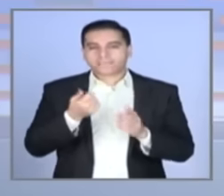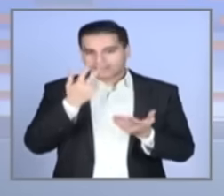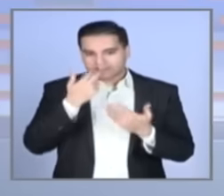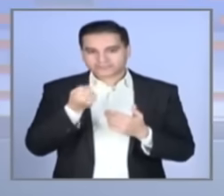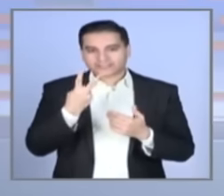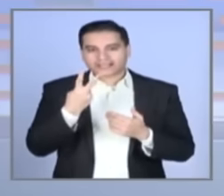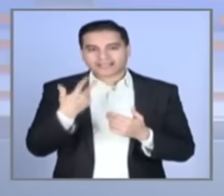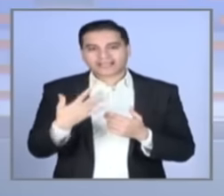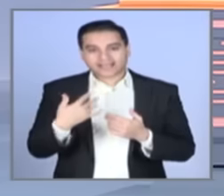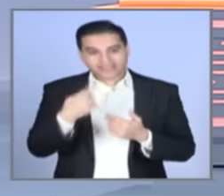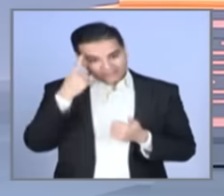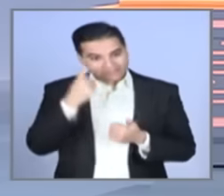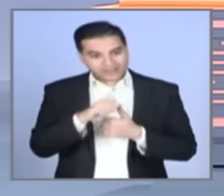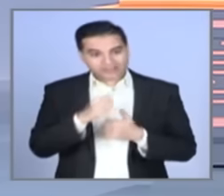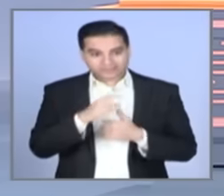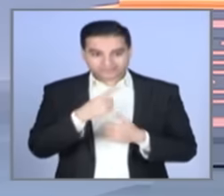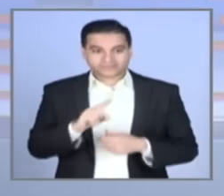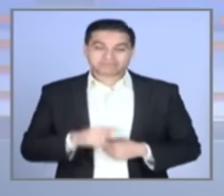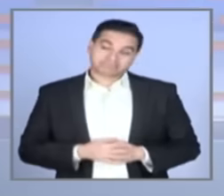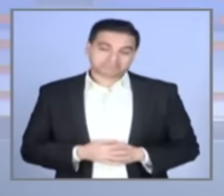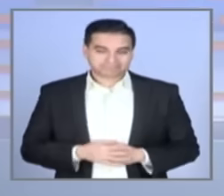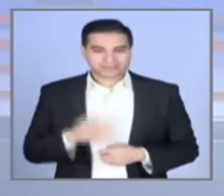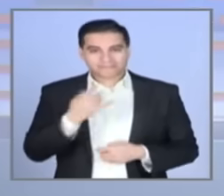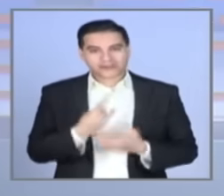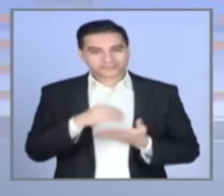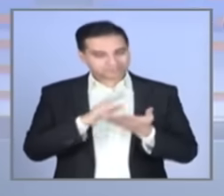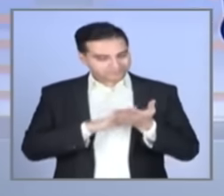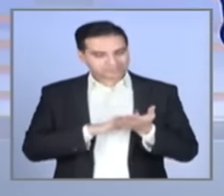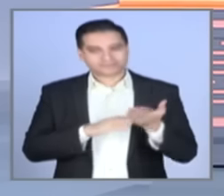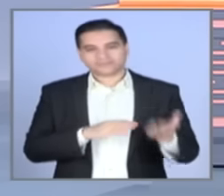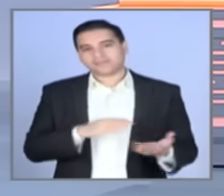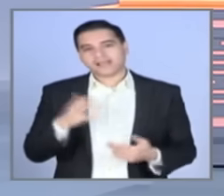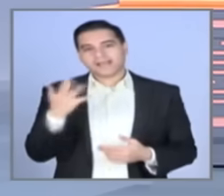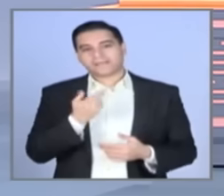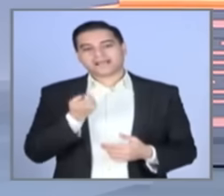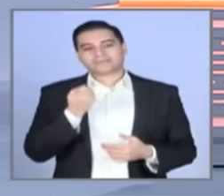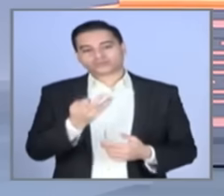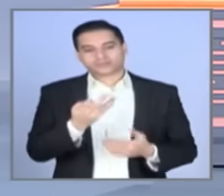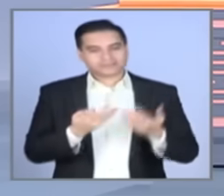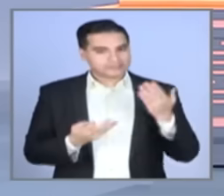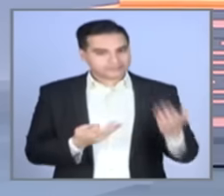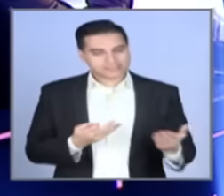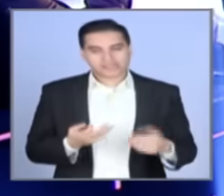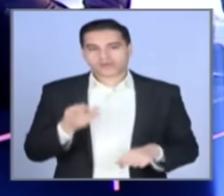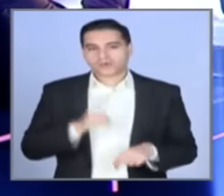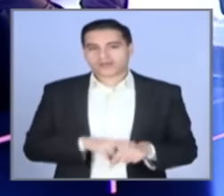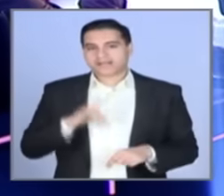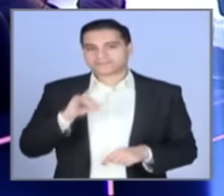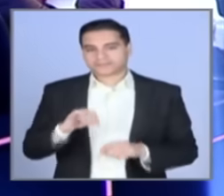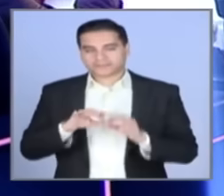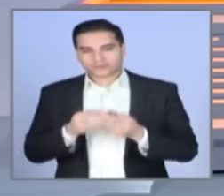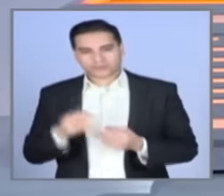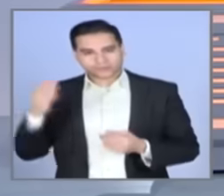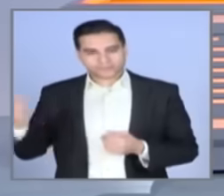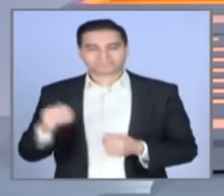جنيه. اتنين جنيه أصلا. انت فاكرة؟ 10 نقاط، برافو عليك يا مدام حكمت. 35، الحياة